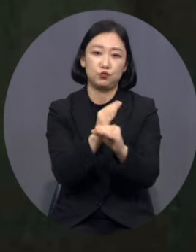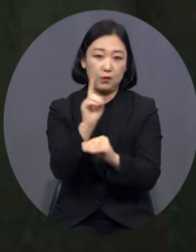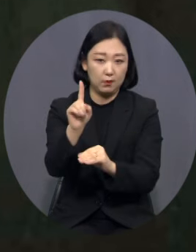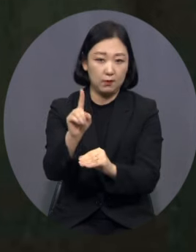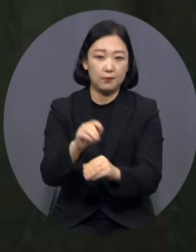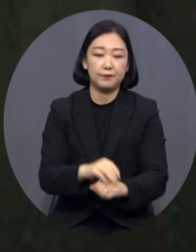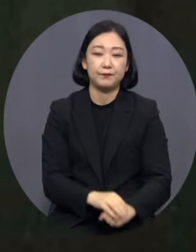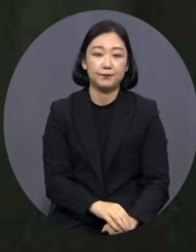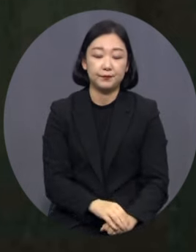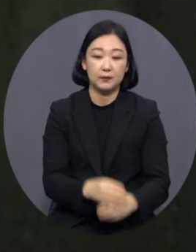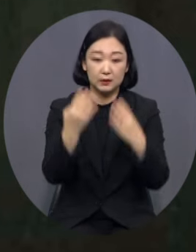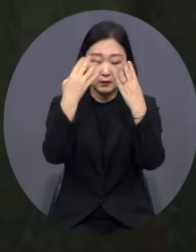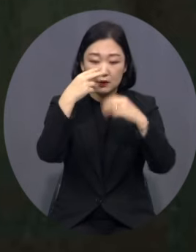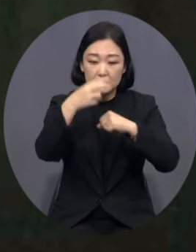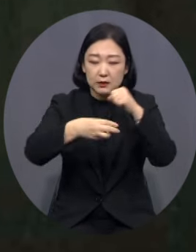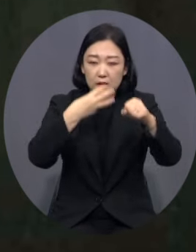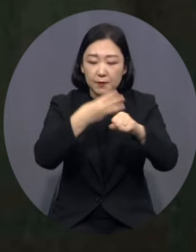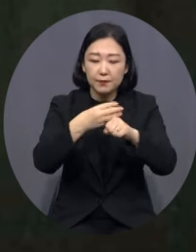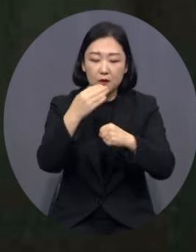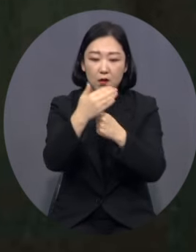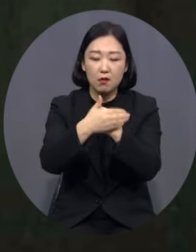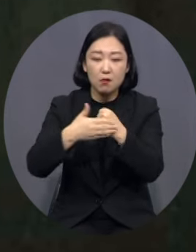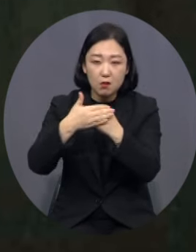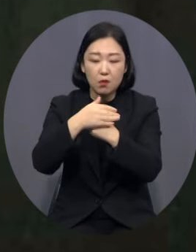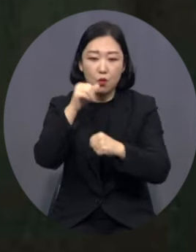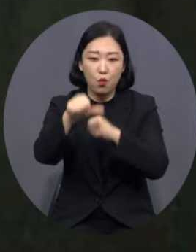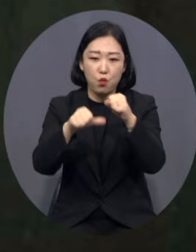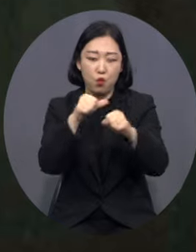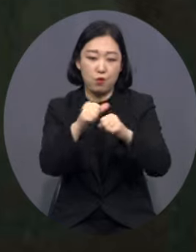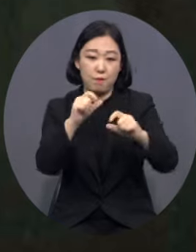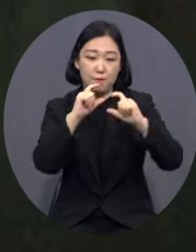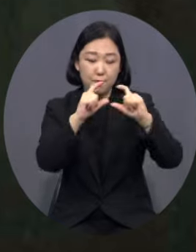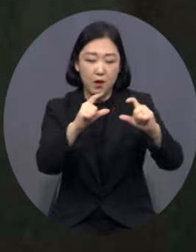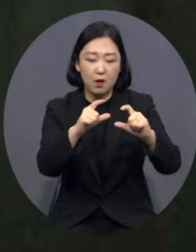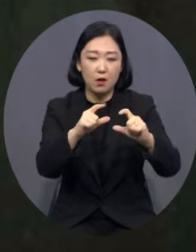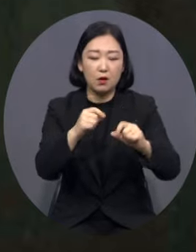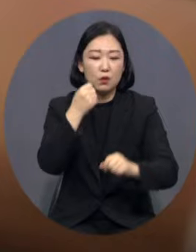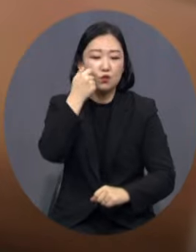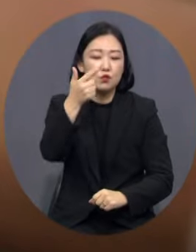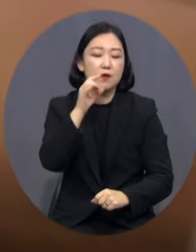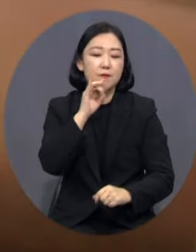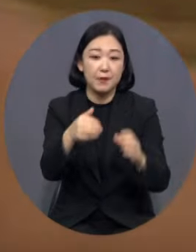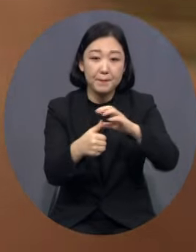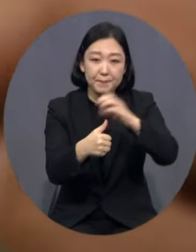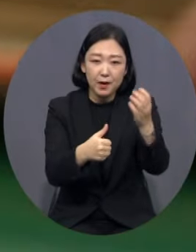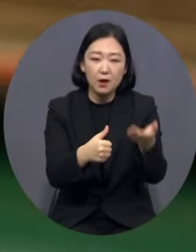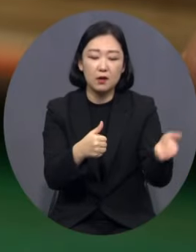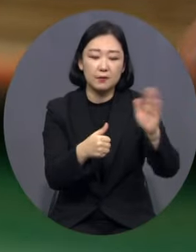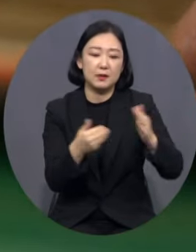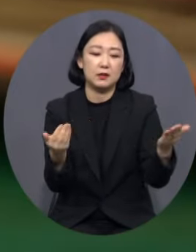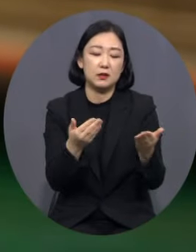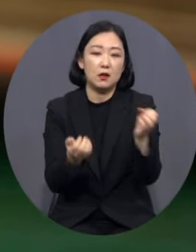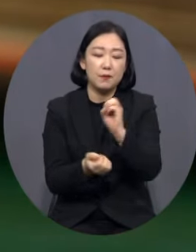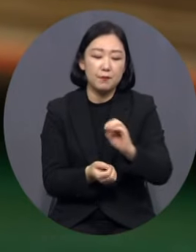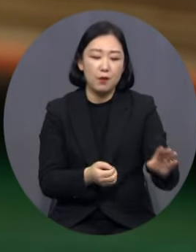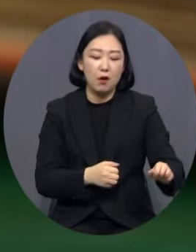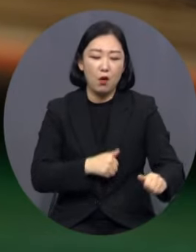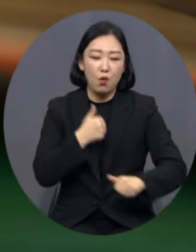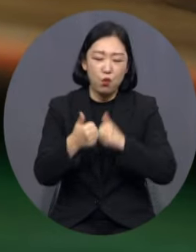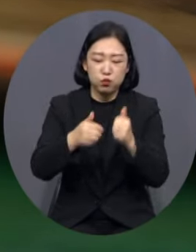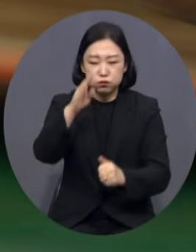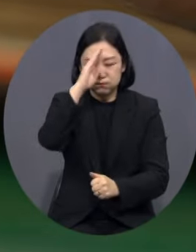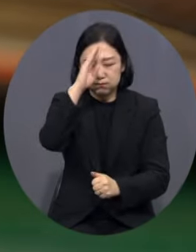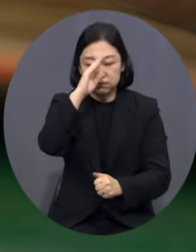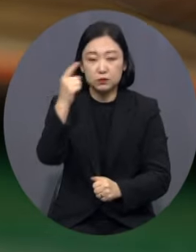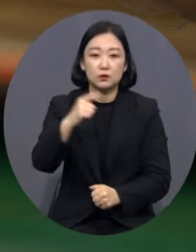재판에서 징역 3년에 집행유에 5년을 받고 체포된지 반년 만에 풀려났지만 일자리를 잃은 후 화병을 앓아